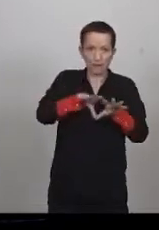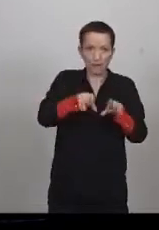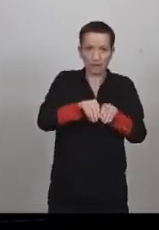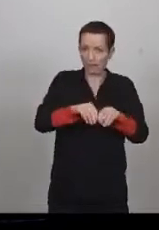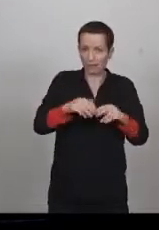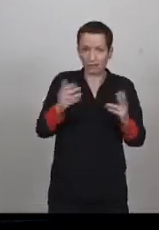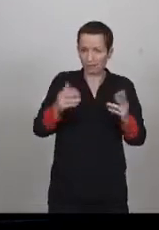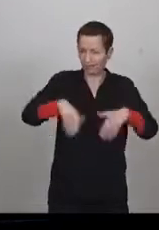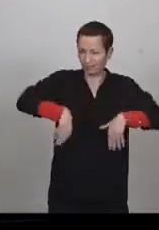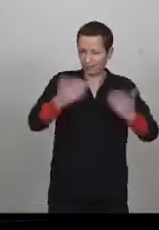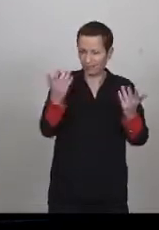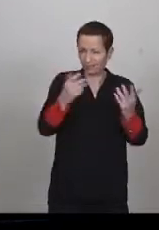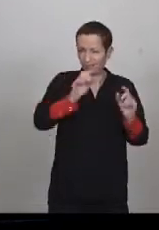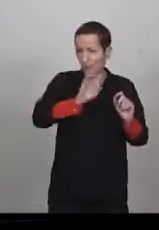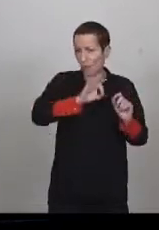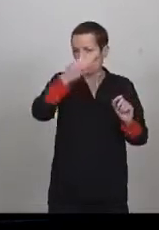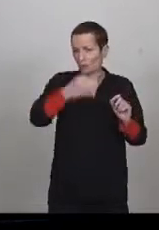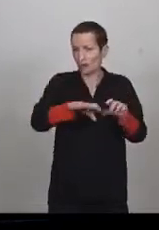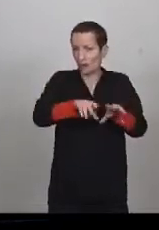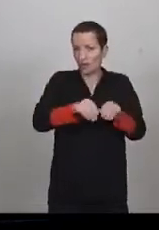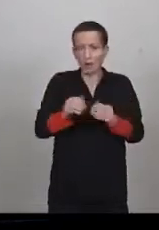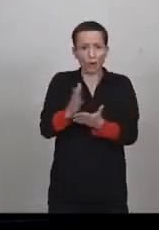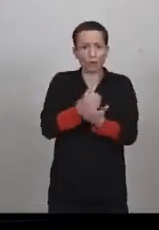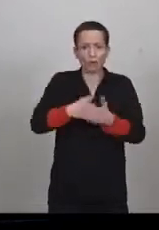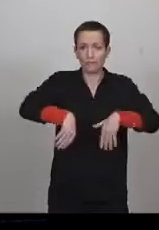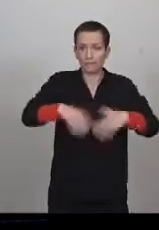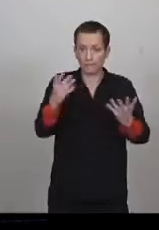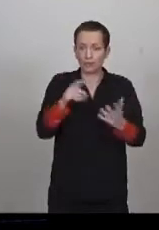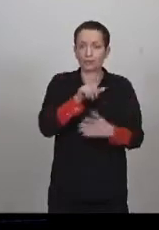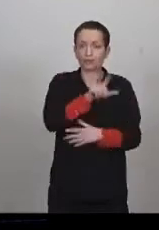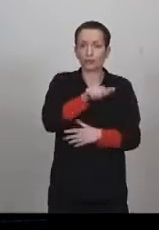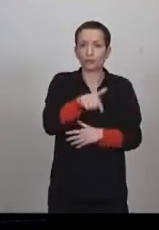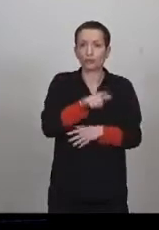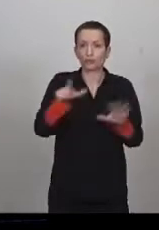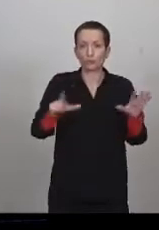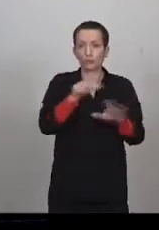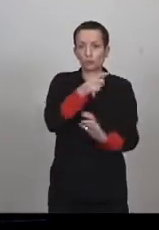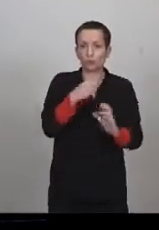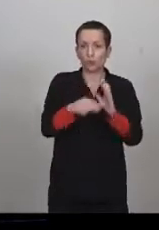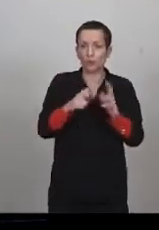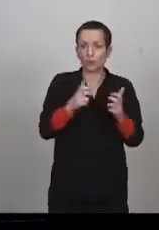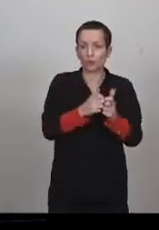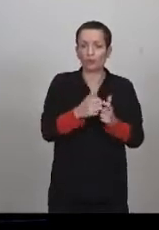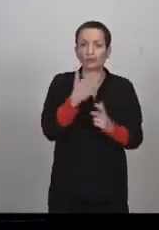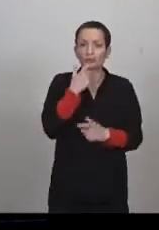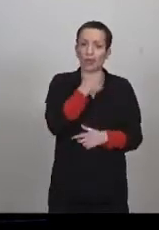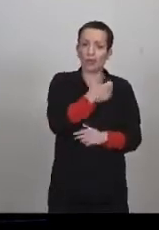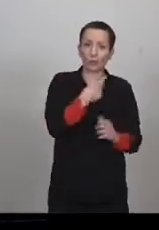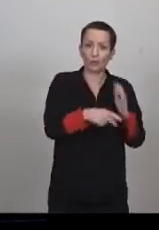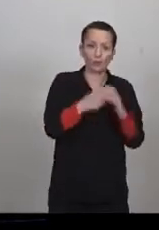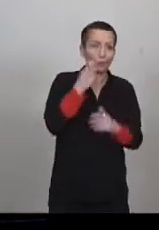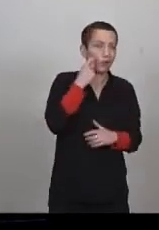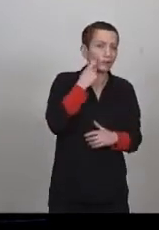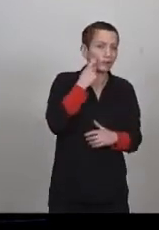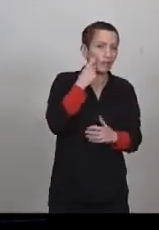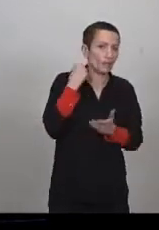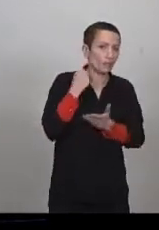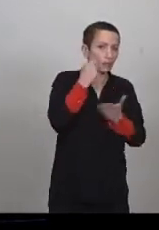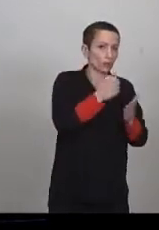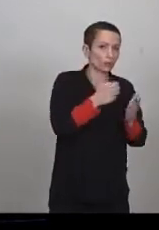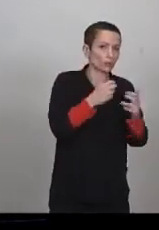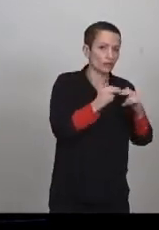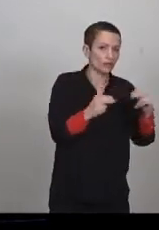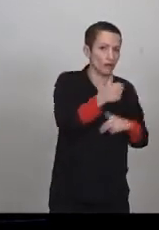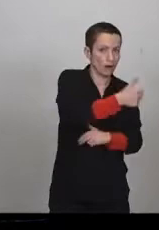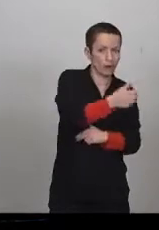soit le quotient familial et leurs revenus, est de 2,72 €, 1 € pour les élèves boursiers de taux 1 et